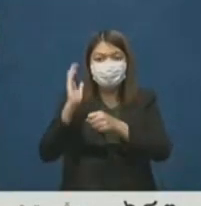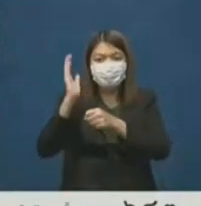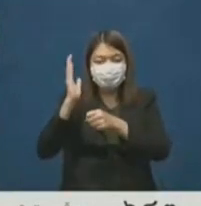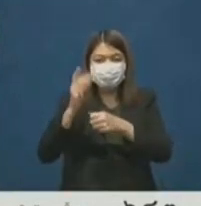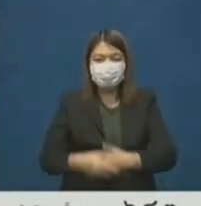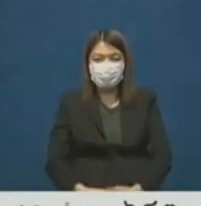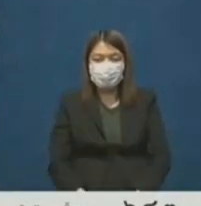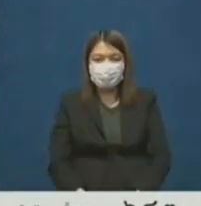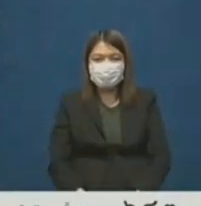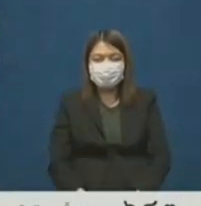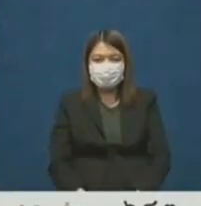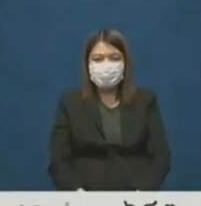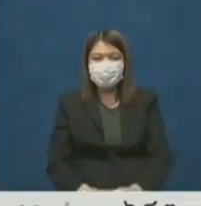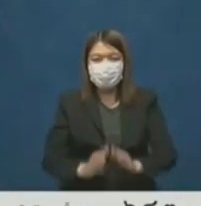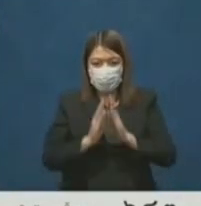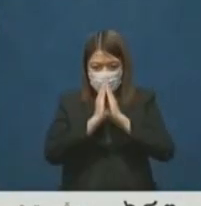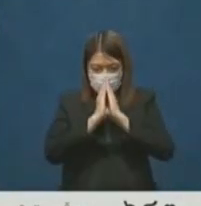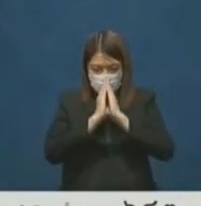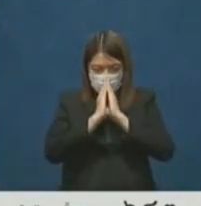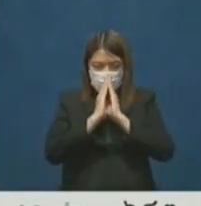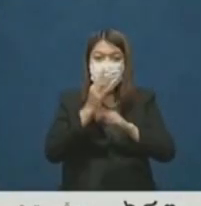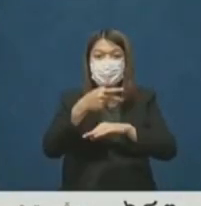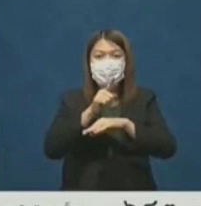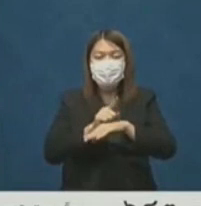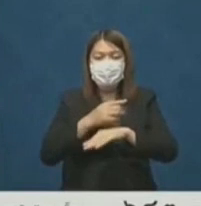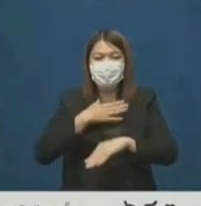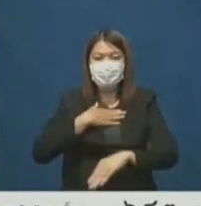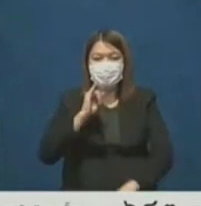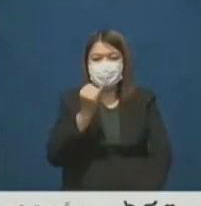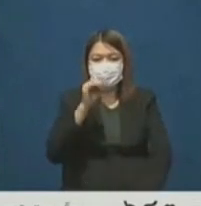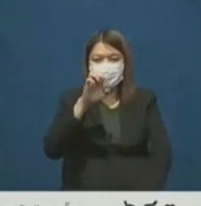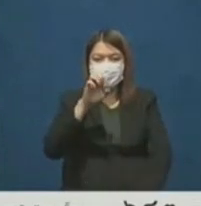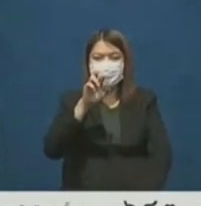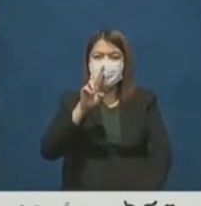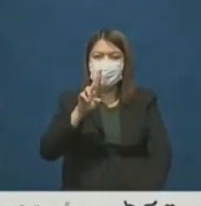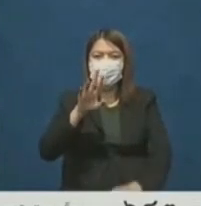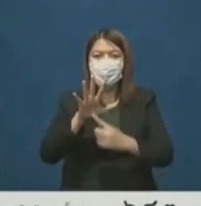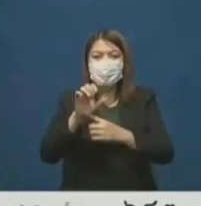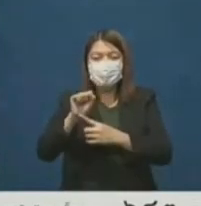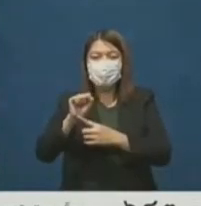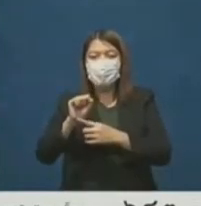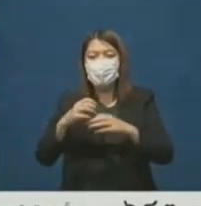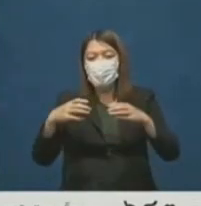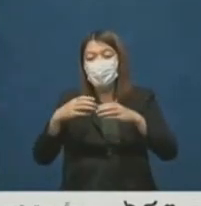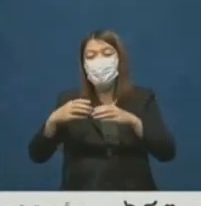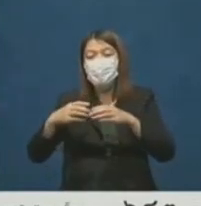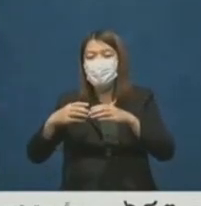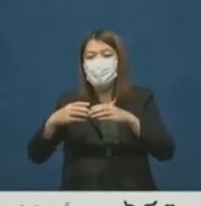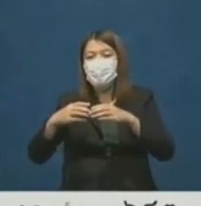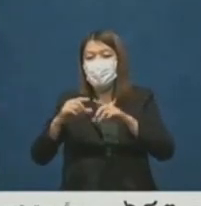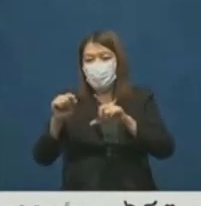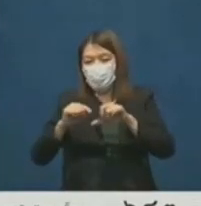ลเนี่ย ขอบคุณครับท่านประธานครับเรียนท่านประธานสภาที่เคารพครับผมจิรัตน์ทองสุวรรณผู้แทนราษฎรฉะเชิงเทราพรรคก้าว